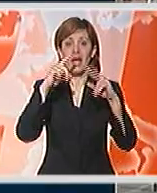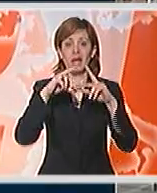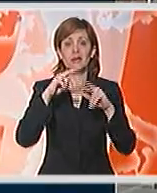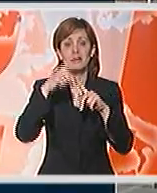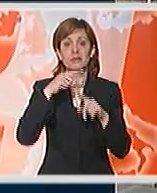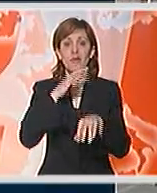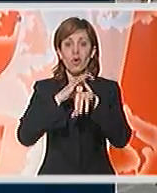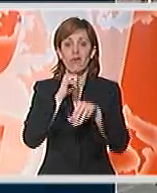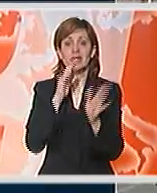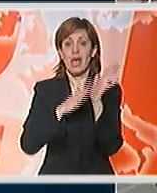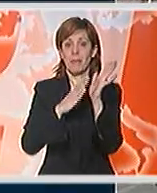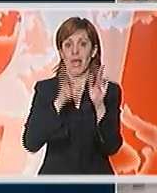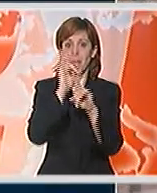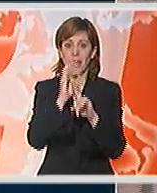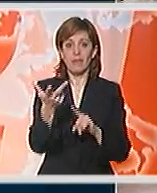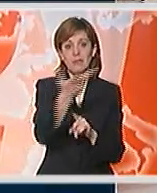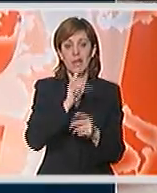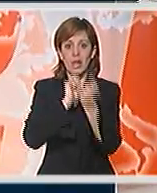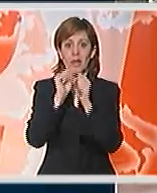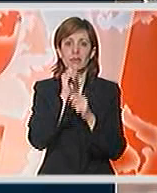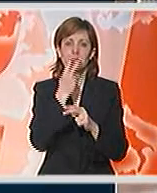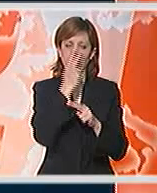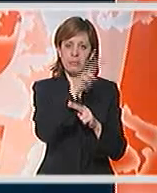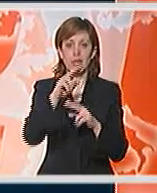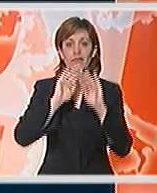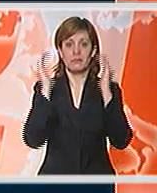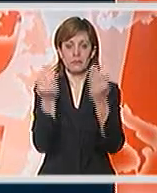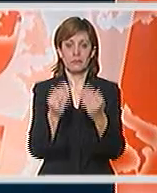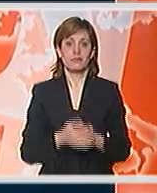i delegacijom MMF-a i obilazak pogona te fabrike.